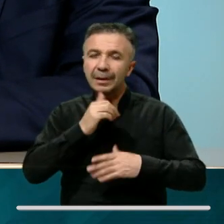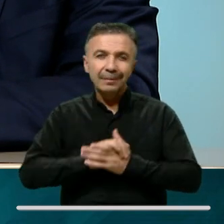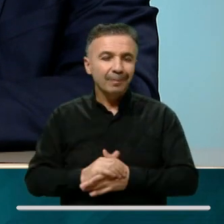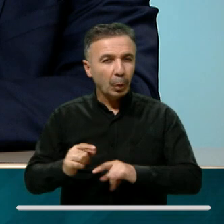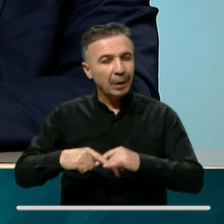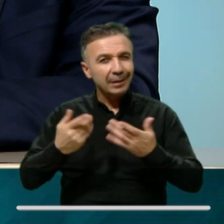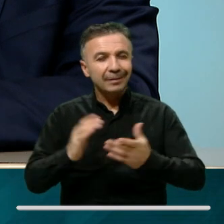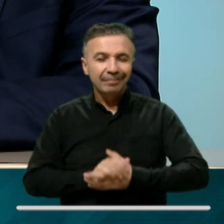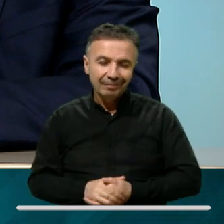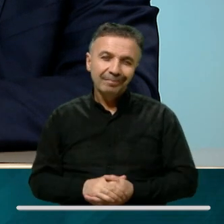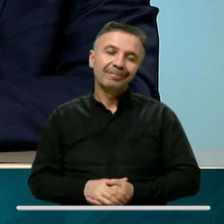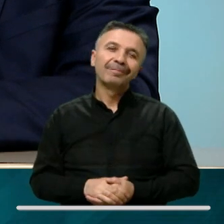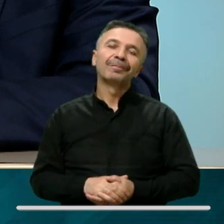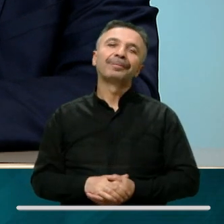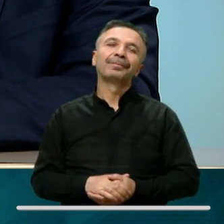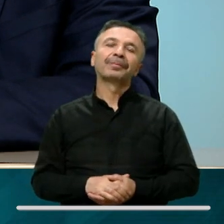geldiniz.